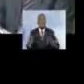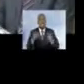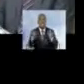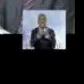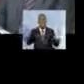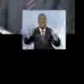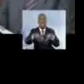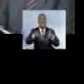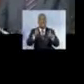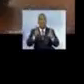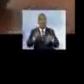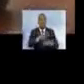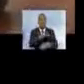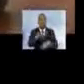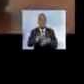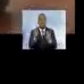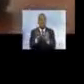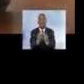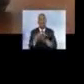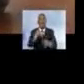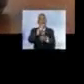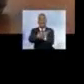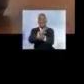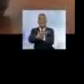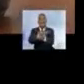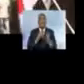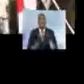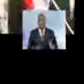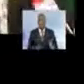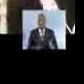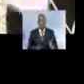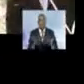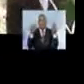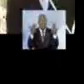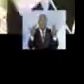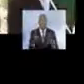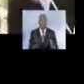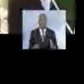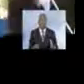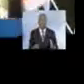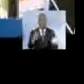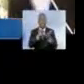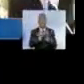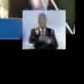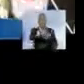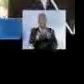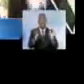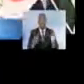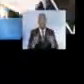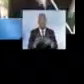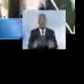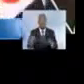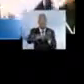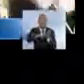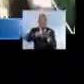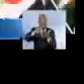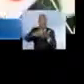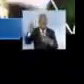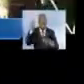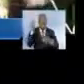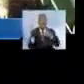et de l'amélioration du système de gestion des stocks d'armes et munitions. Au-delà du caractère symbolique de cet